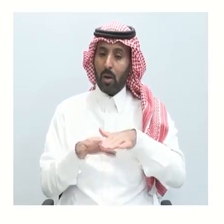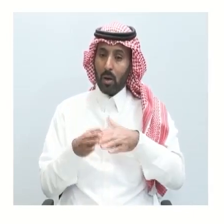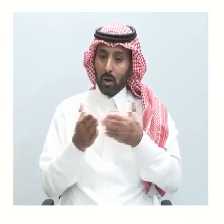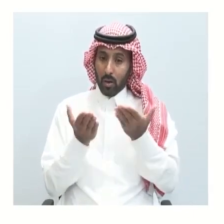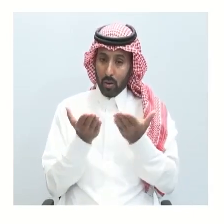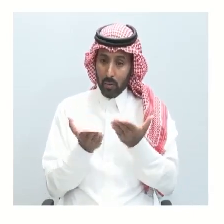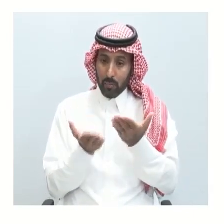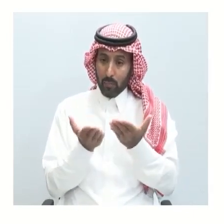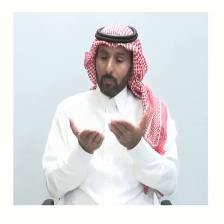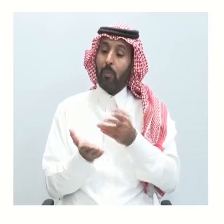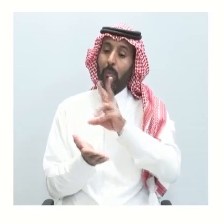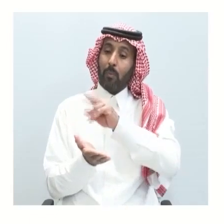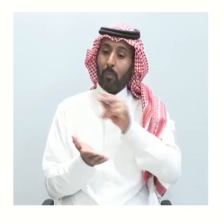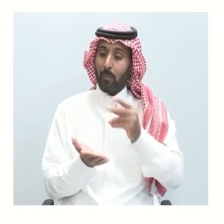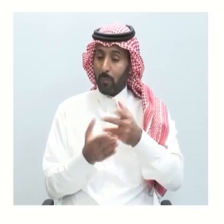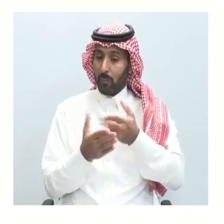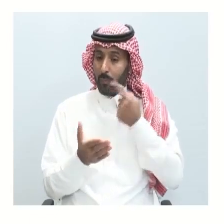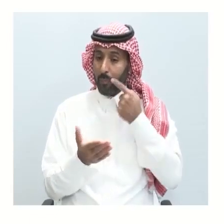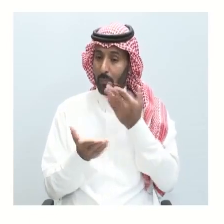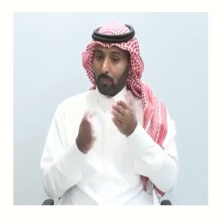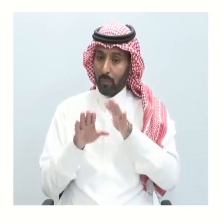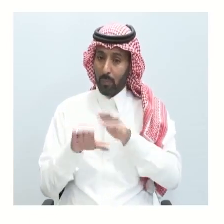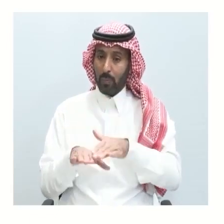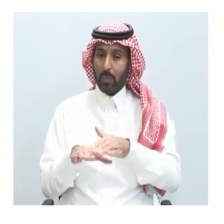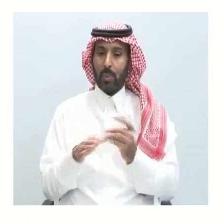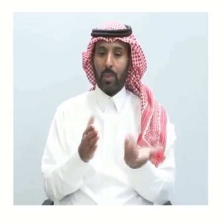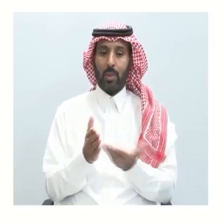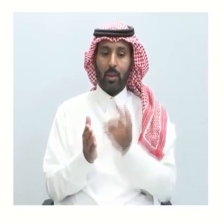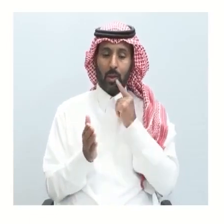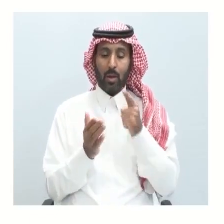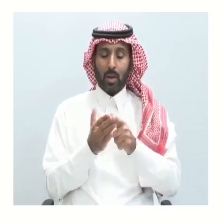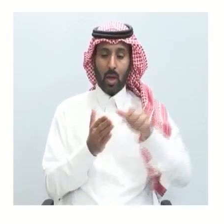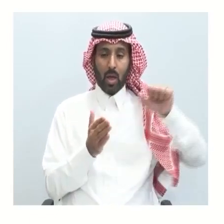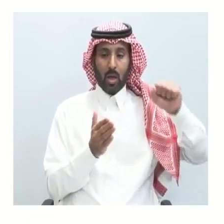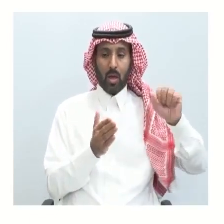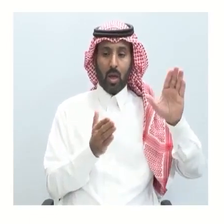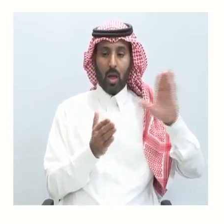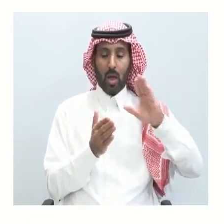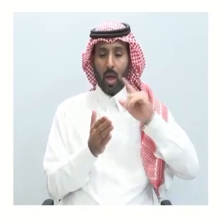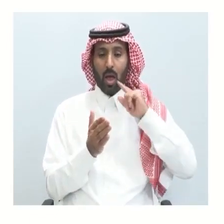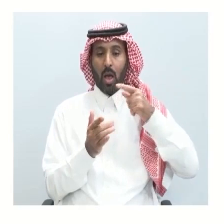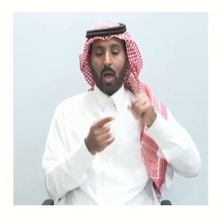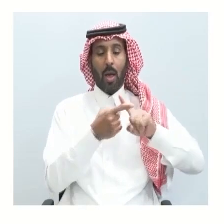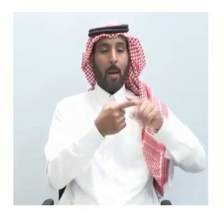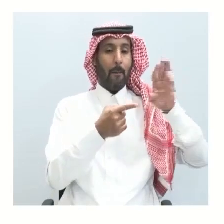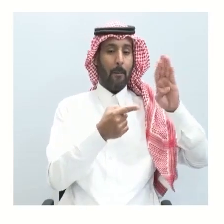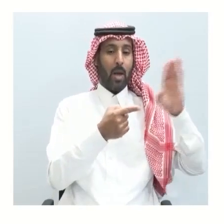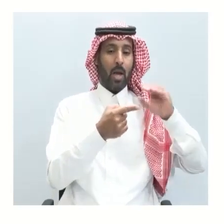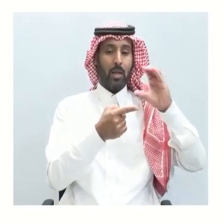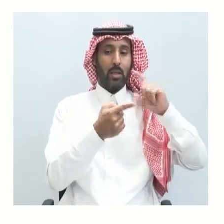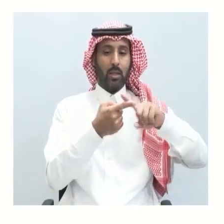المتفاعلة والمواد الناتجة وصلت إلى الثبوت. كانت لدينا هذه المعادلة، طبقنا عليها ووضعنا القانون